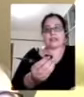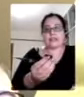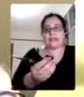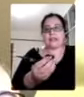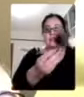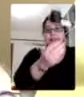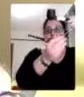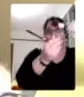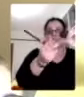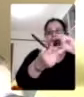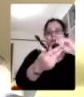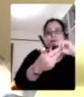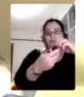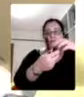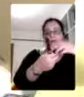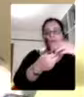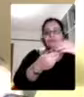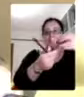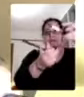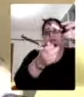şöyle anlayabilirsiniz.